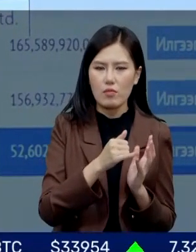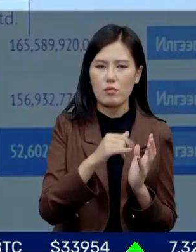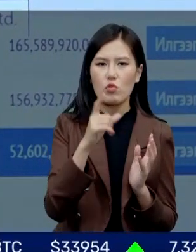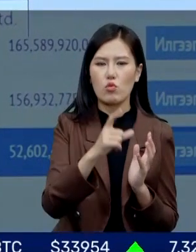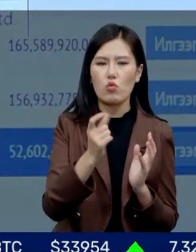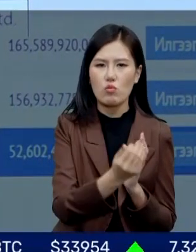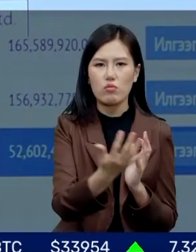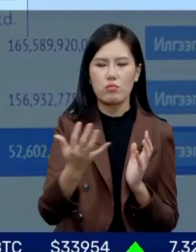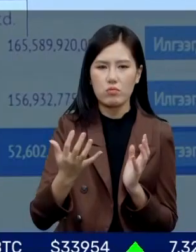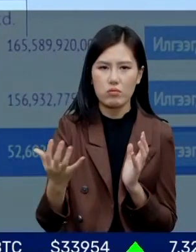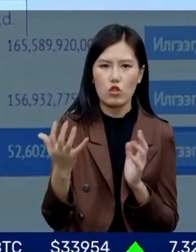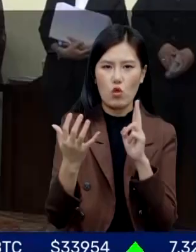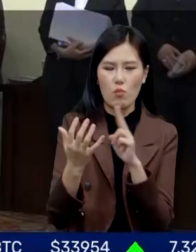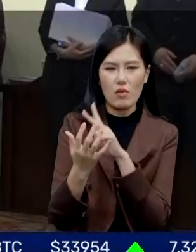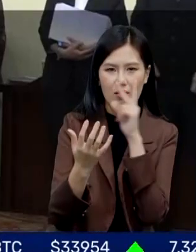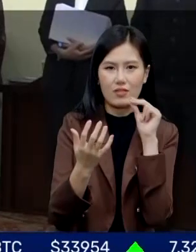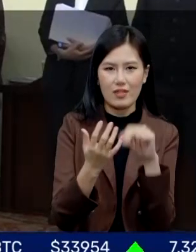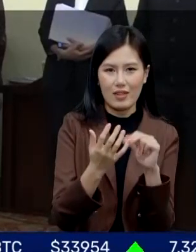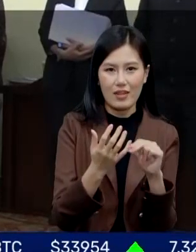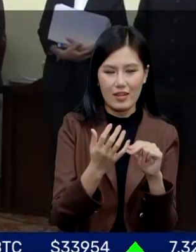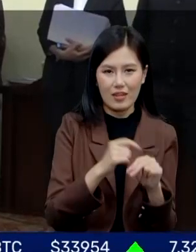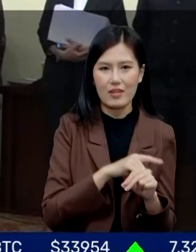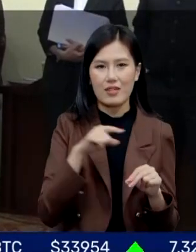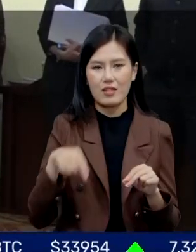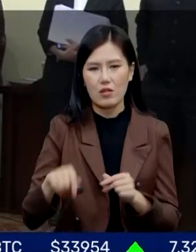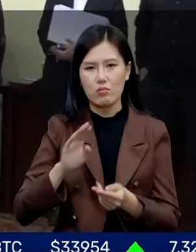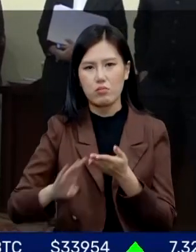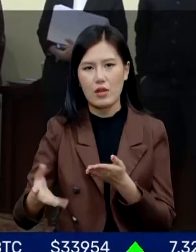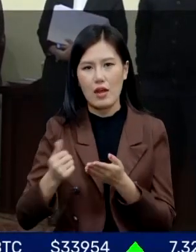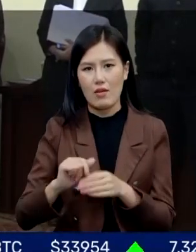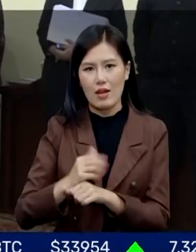үнэлгээний хороог нийслэлийн худалдан авах ажиллагааны газраас зохион байгуулахруулжээ.